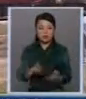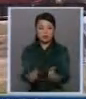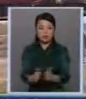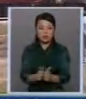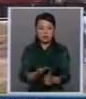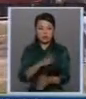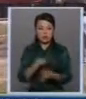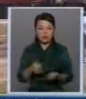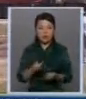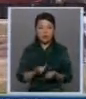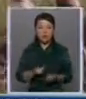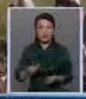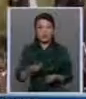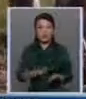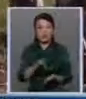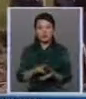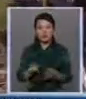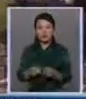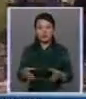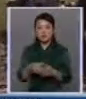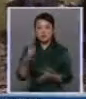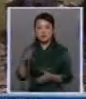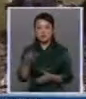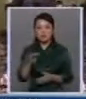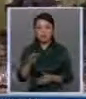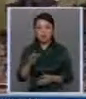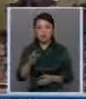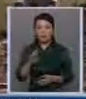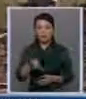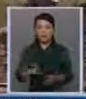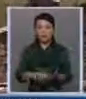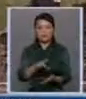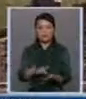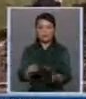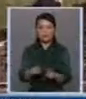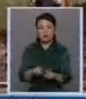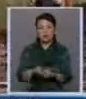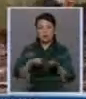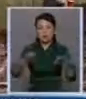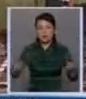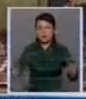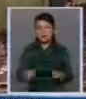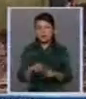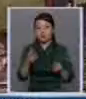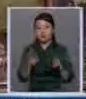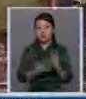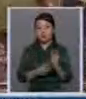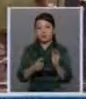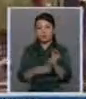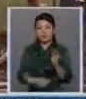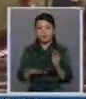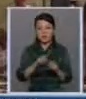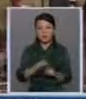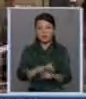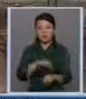Ресейдің Урал Транснефть Продукт компаниясына тиесілі. Апат Уфа омбы қалаларын байланыстыратын құбырдың 870-ші